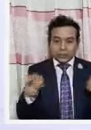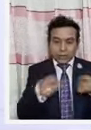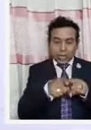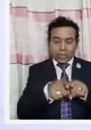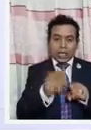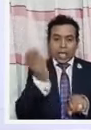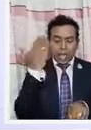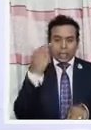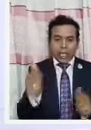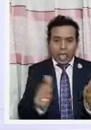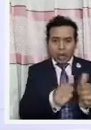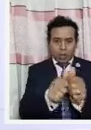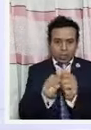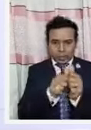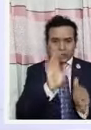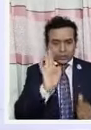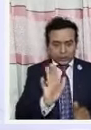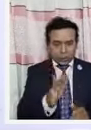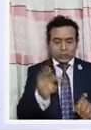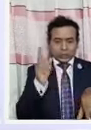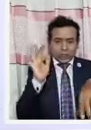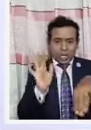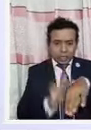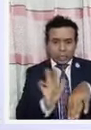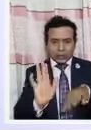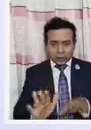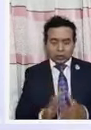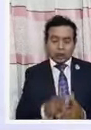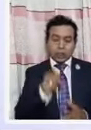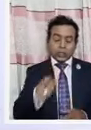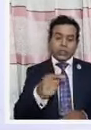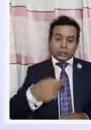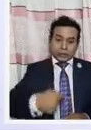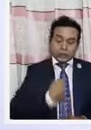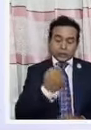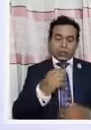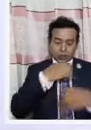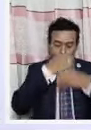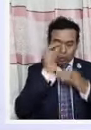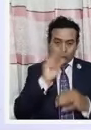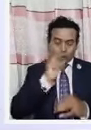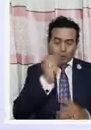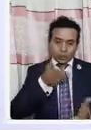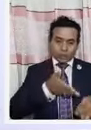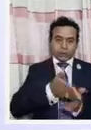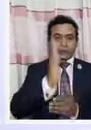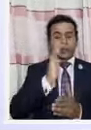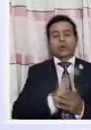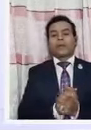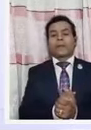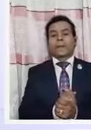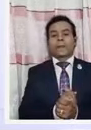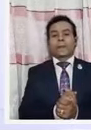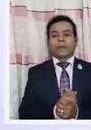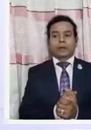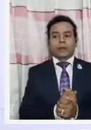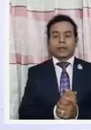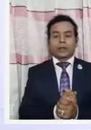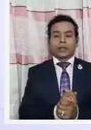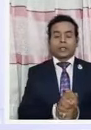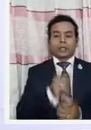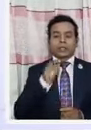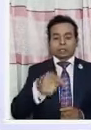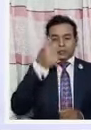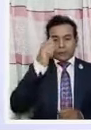আসলে পরীক্ষা করান। পরীক্ষার জন্য ঢাকা মহানগরী, জেলা, উপজেলা সকল পর্যায়ে নমুনা সংগ্রহের ব্যবস্থা